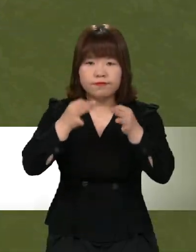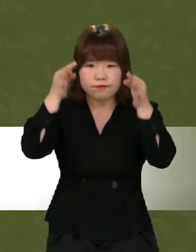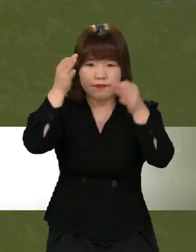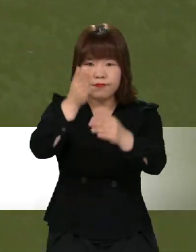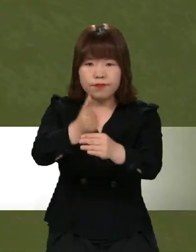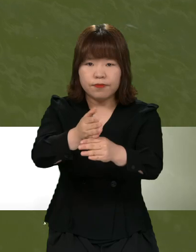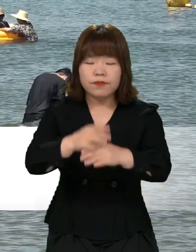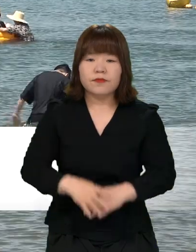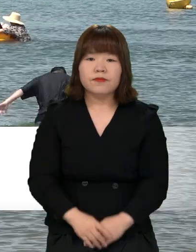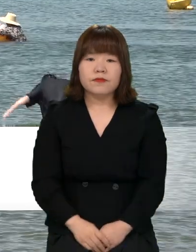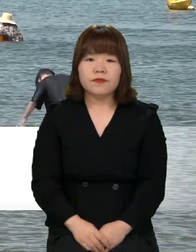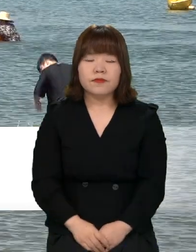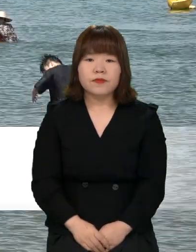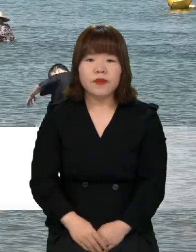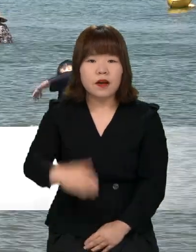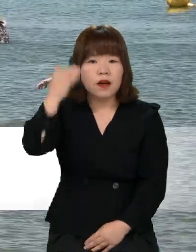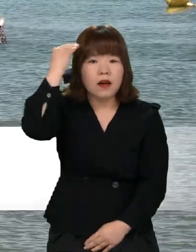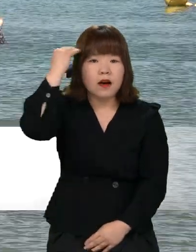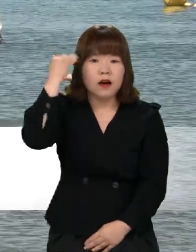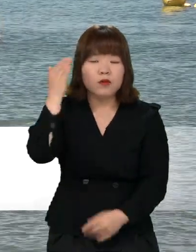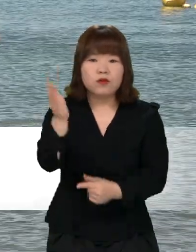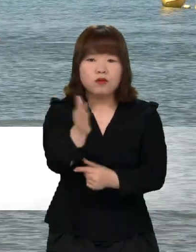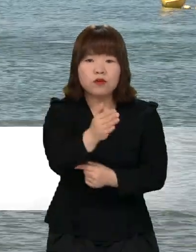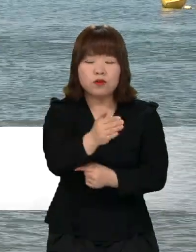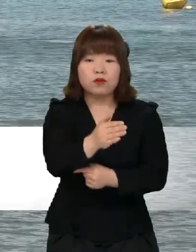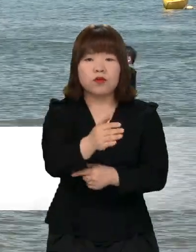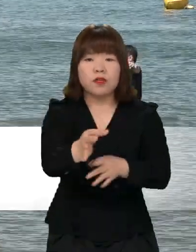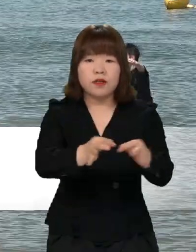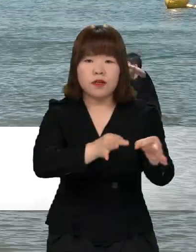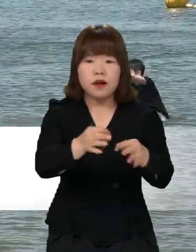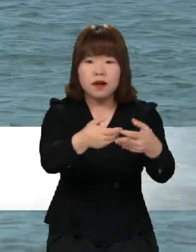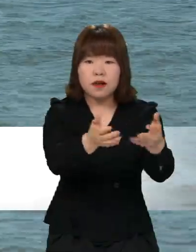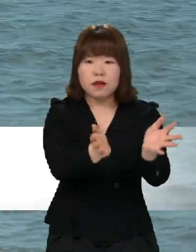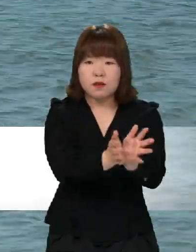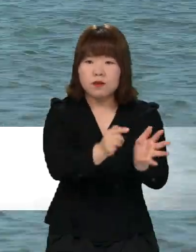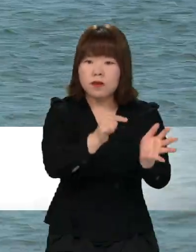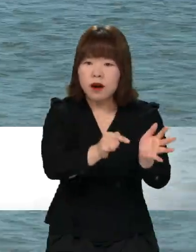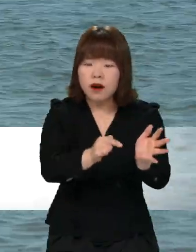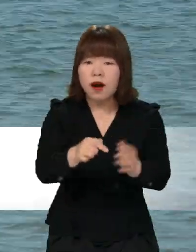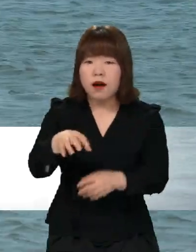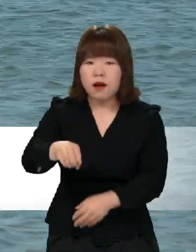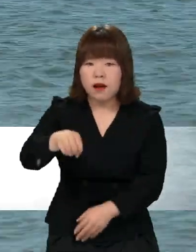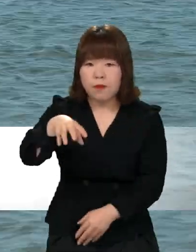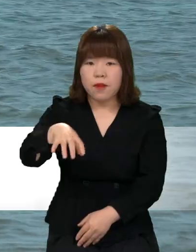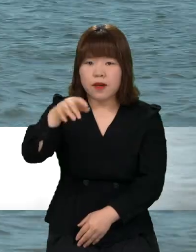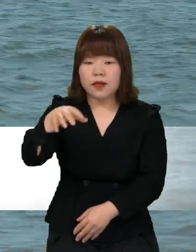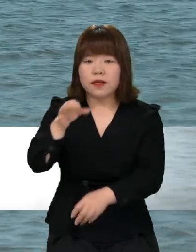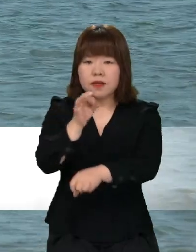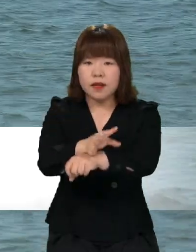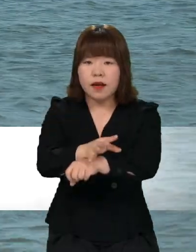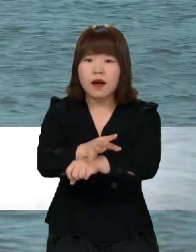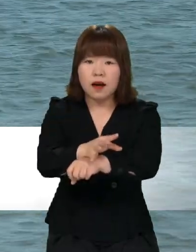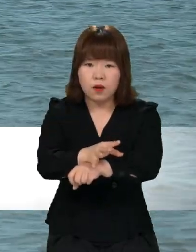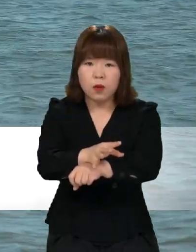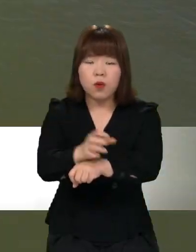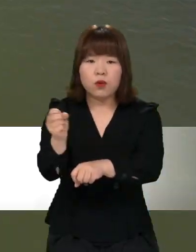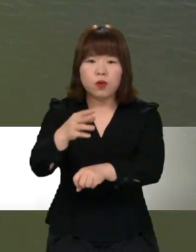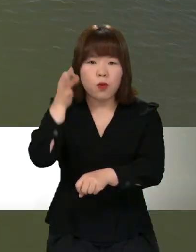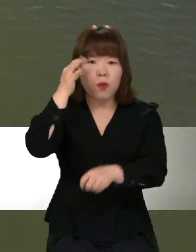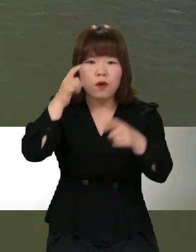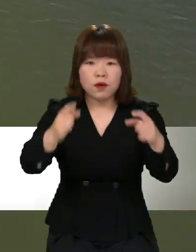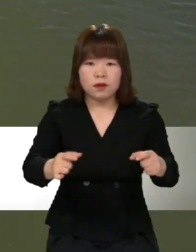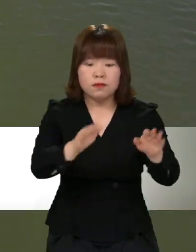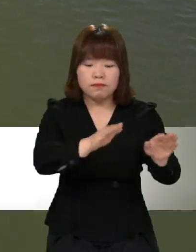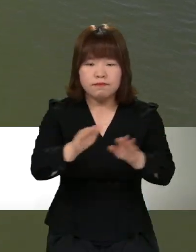노력하고 있습니다 시 의뢰로 한국 수산업 경영인 포항시 연합회가 해파리 수매에 나선 가운데